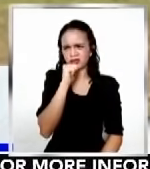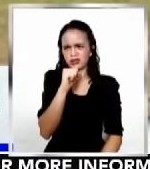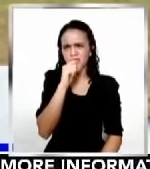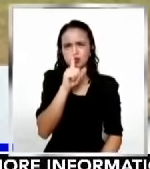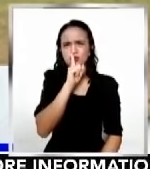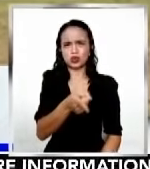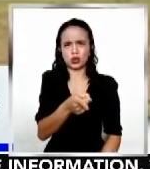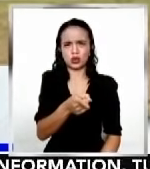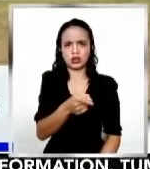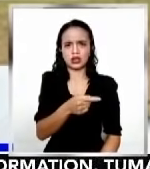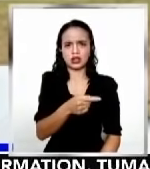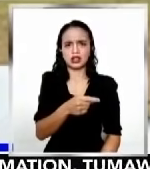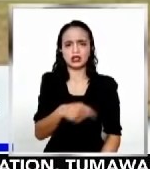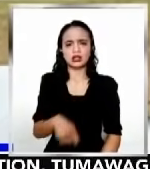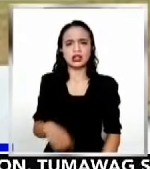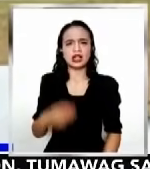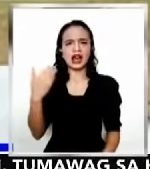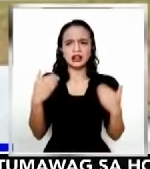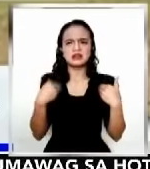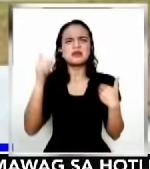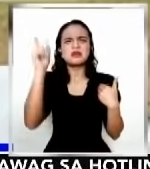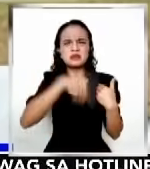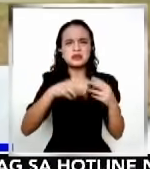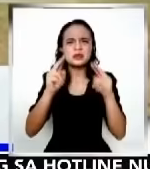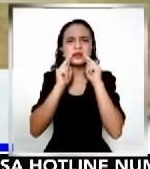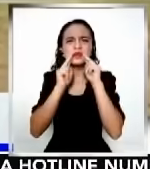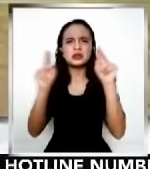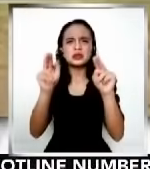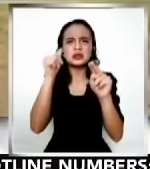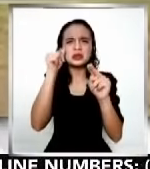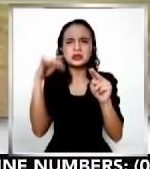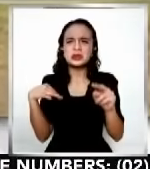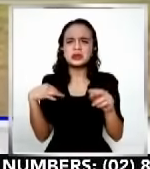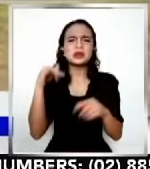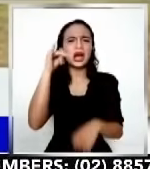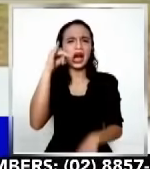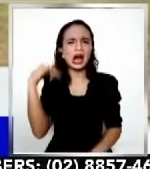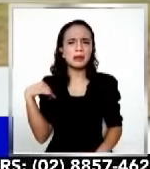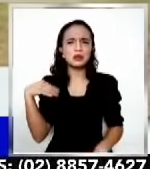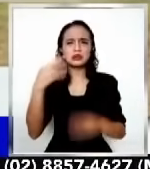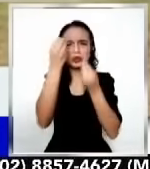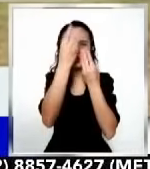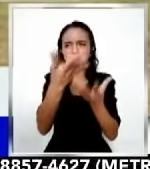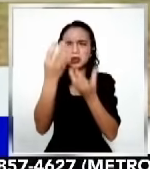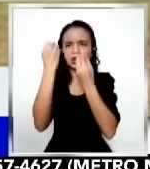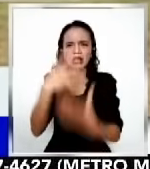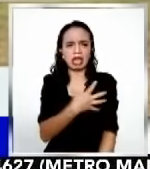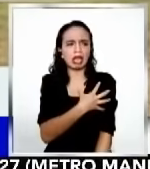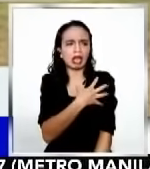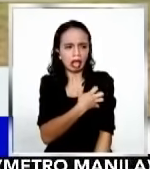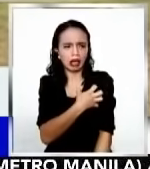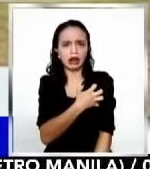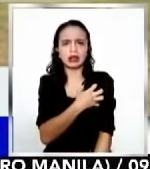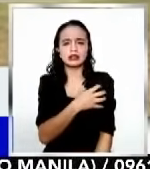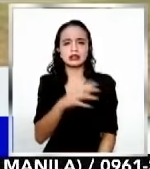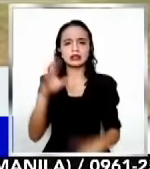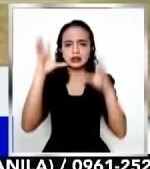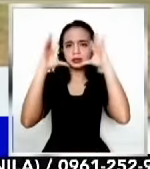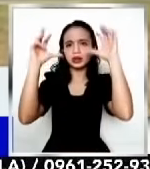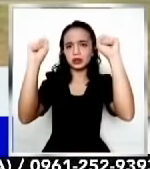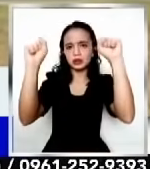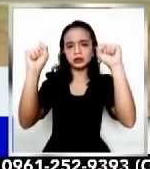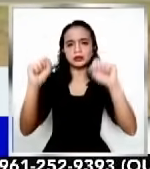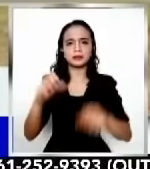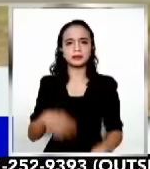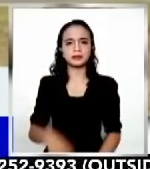na kumakalat kahapon na mild stroke daw po ang ating mahal na Pangulo.